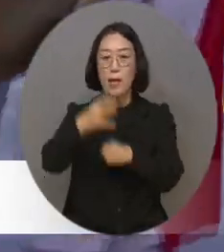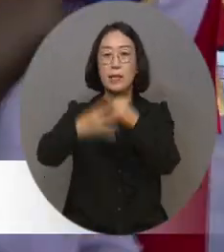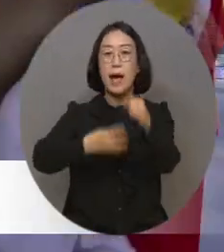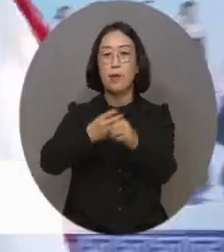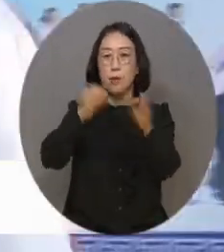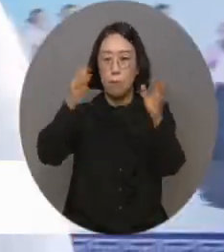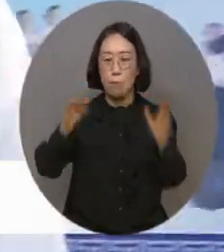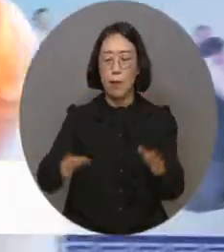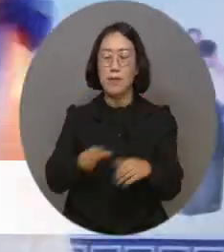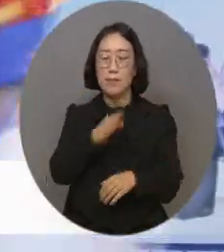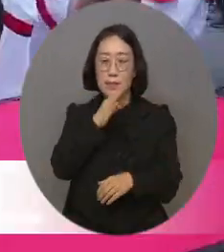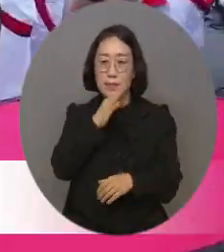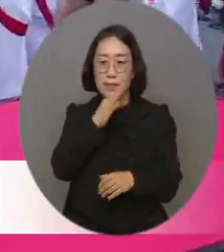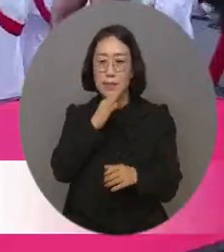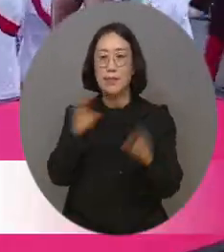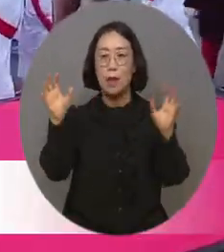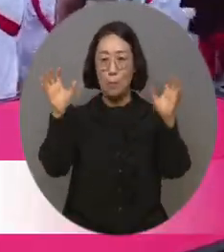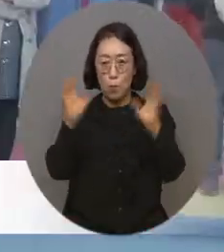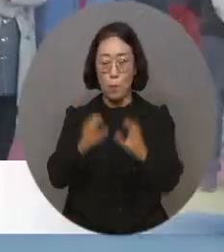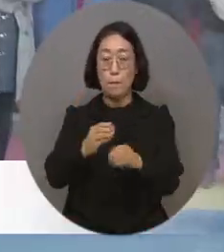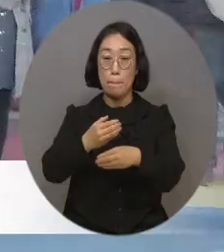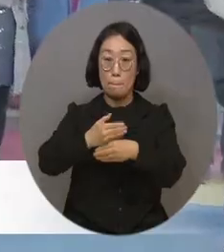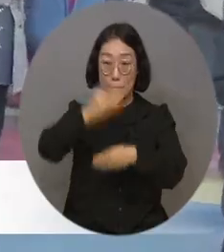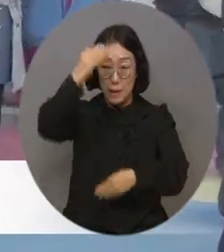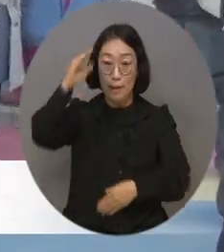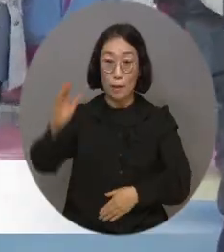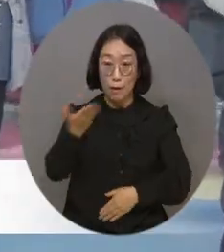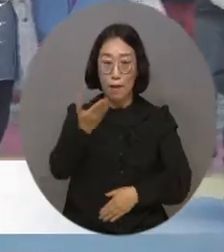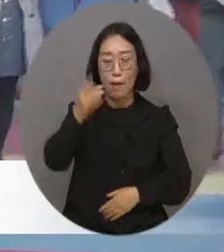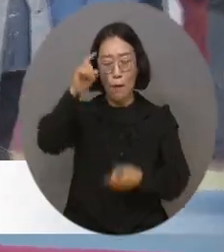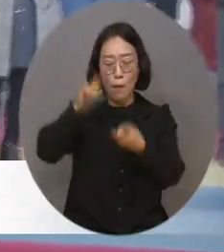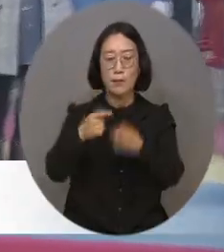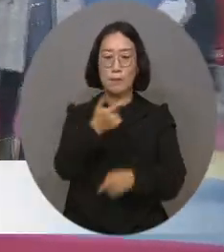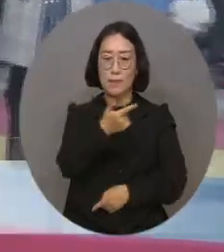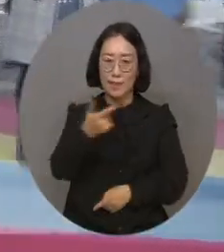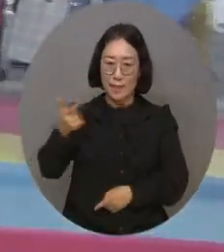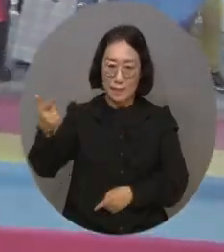만에 비대면으로 열리는 이번 축제에 많은 관심이